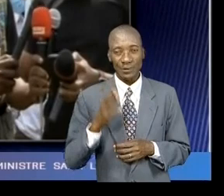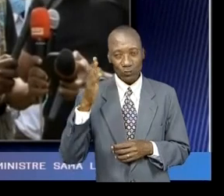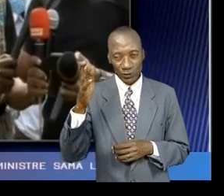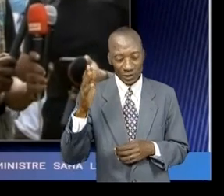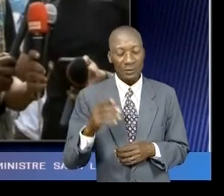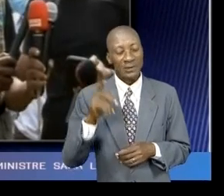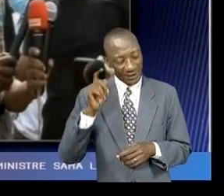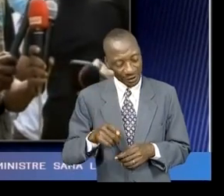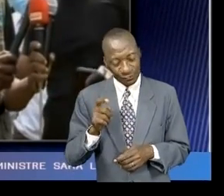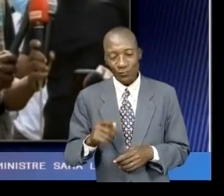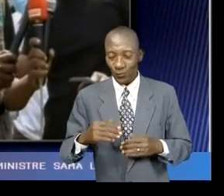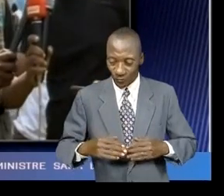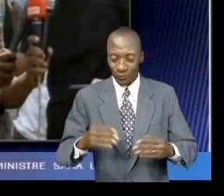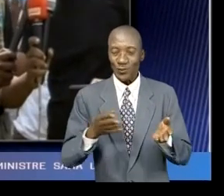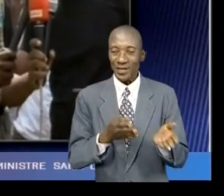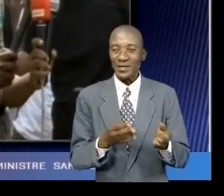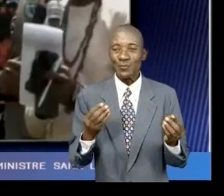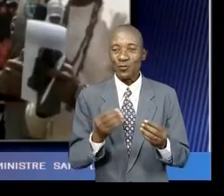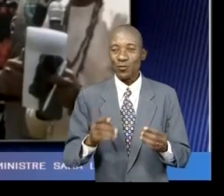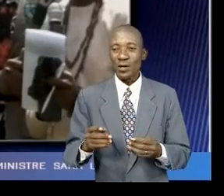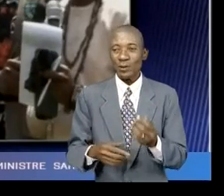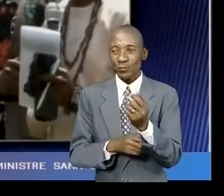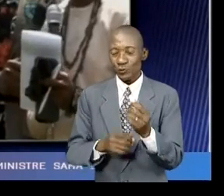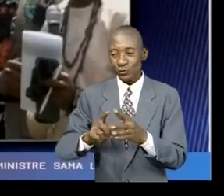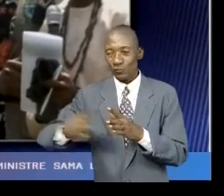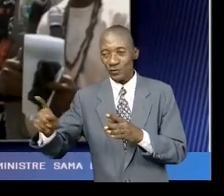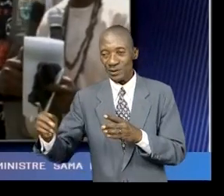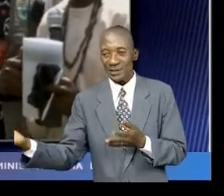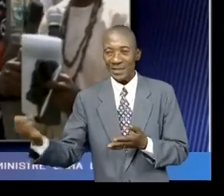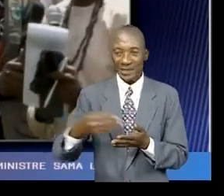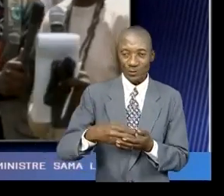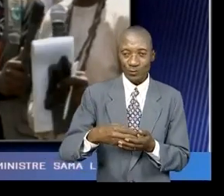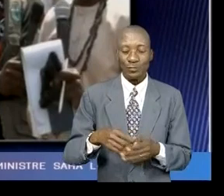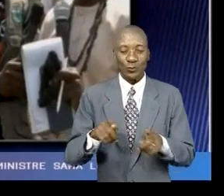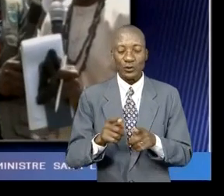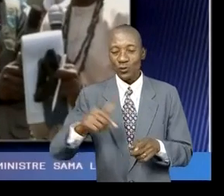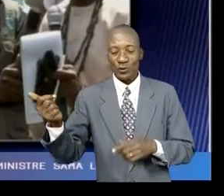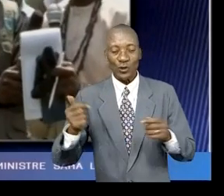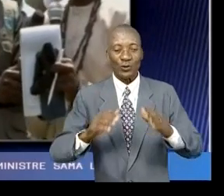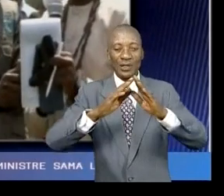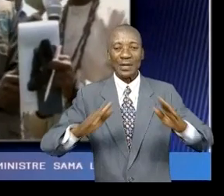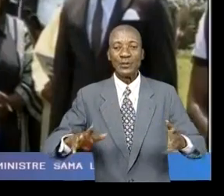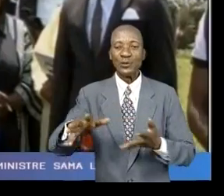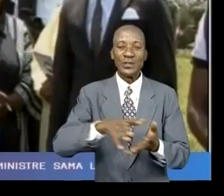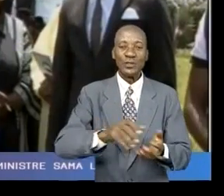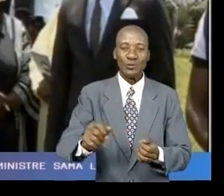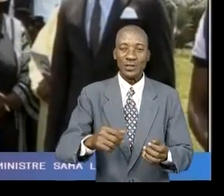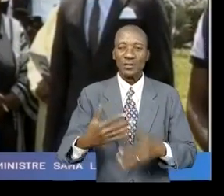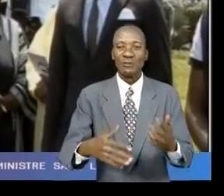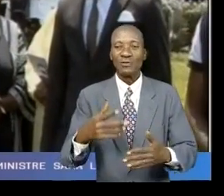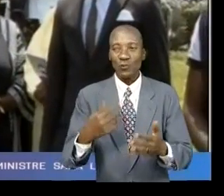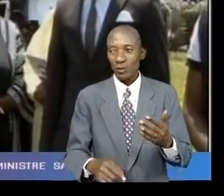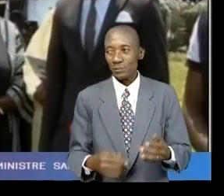sites détruits par les laves volcaniques ne seront plus réoccupés, tandis que ceux qui ont perdu leurs habitations seront orientés vers des